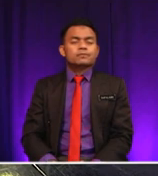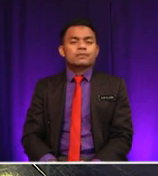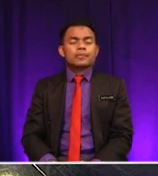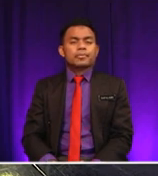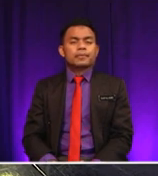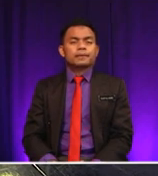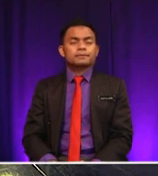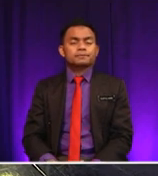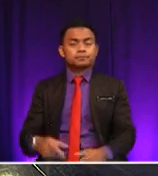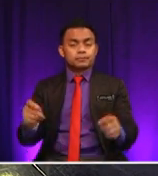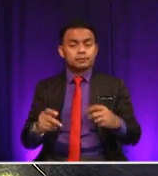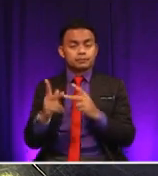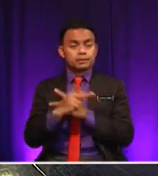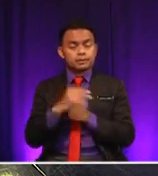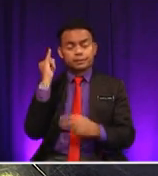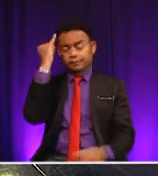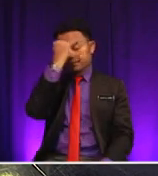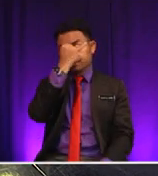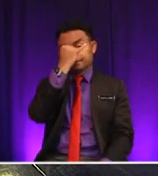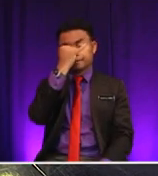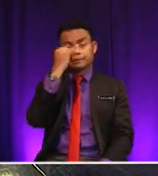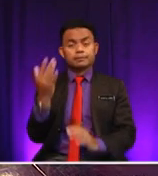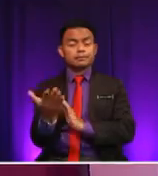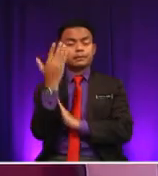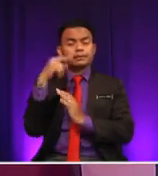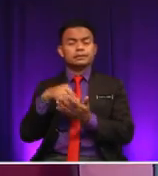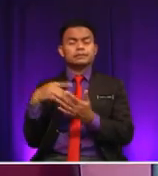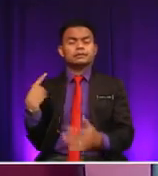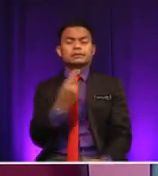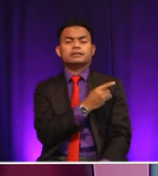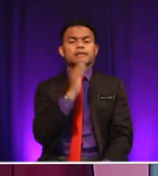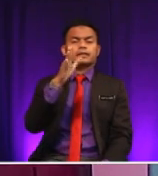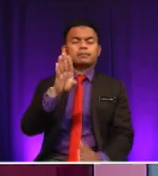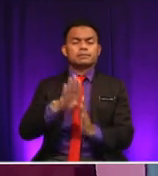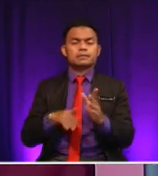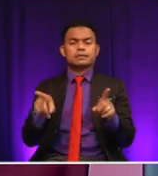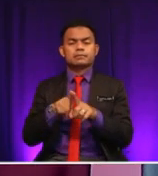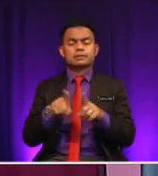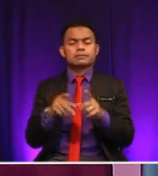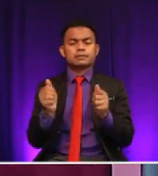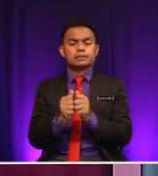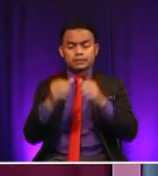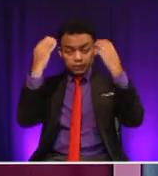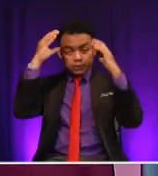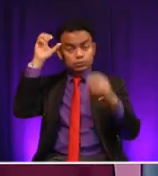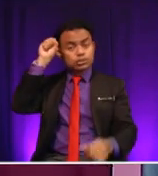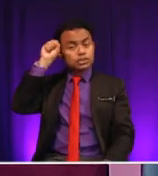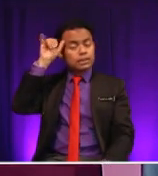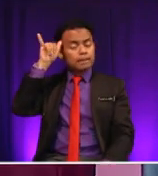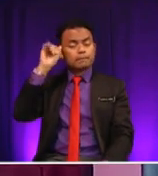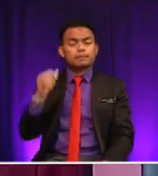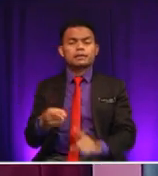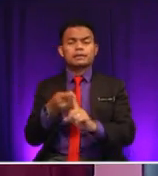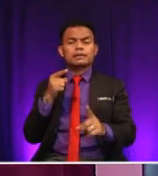Makasih sekali lagi Irfan Oke pada pagi ini Oke kita akan bersama-sama dengan cek gusang dari SMK